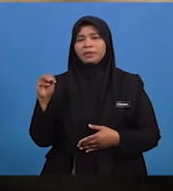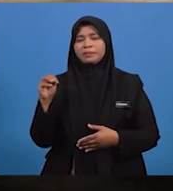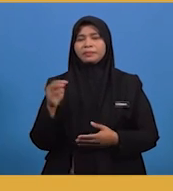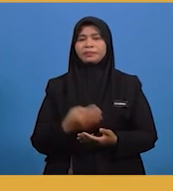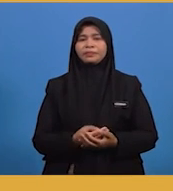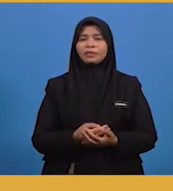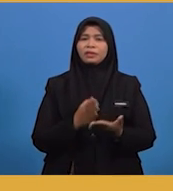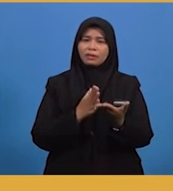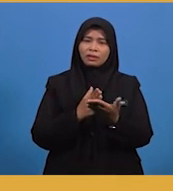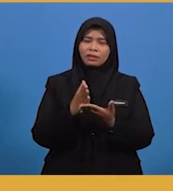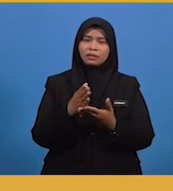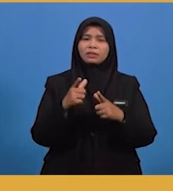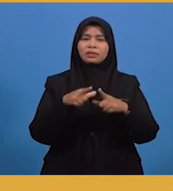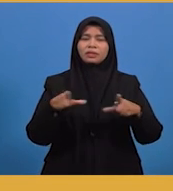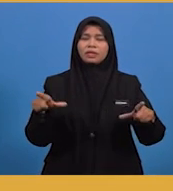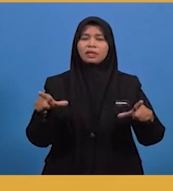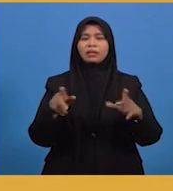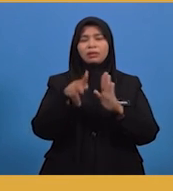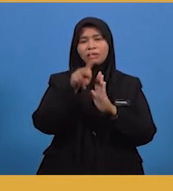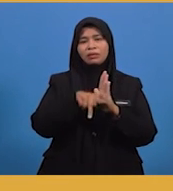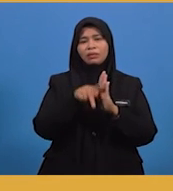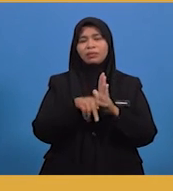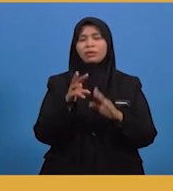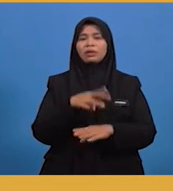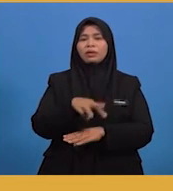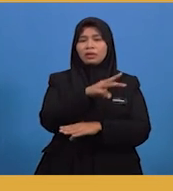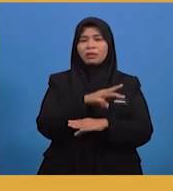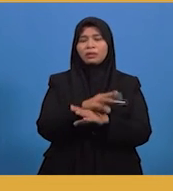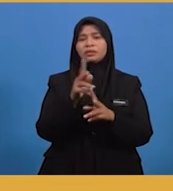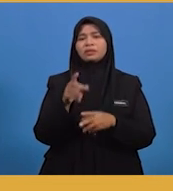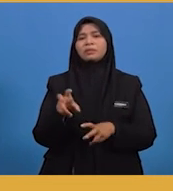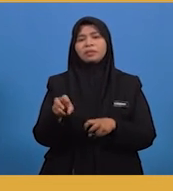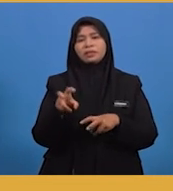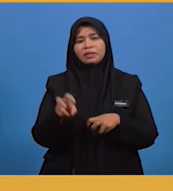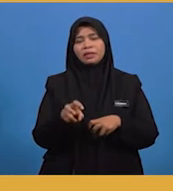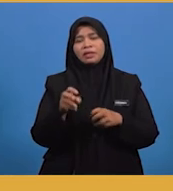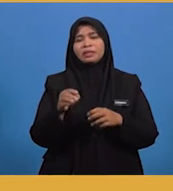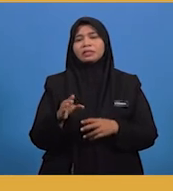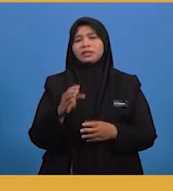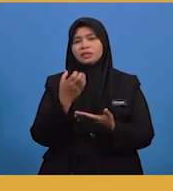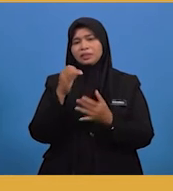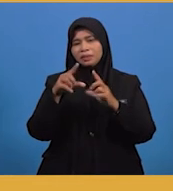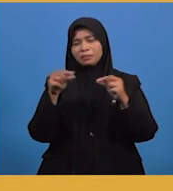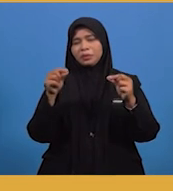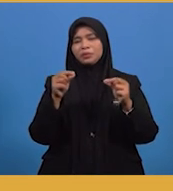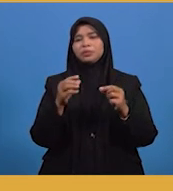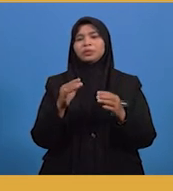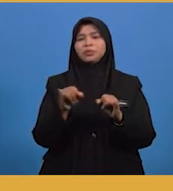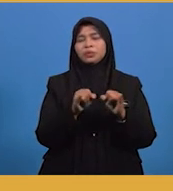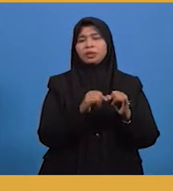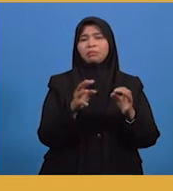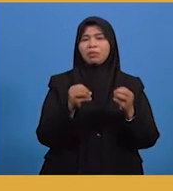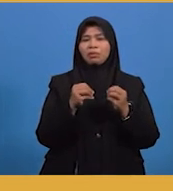Seterusnya, selain kekurangan kawasan pertanian, Jepun juga ingin mengeksploitasi sumber bahan